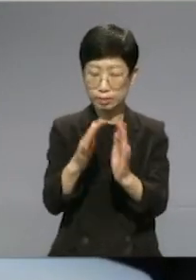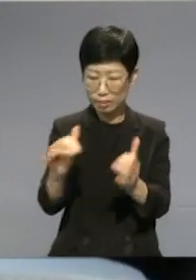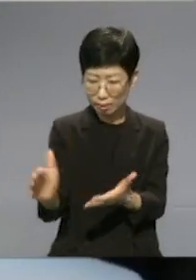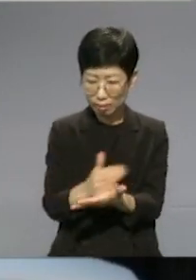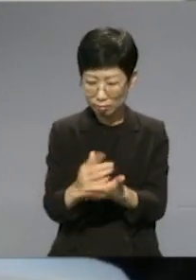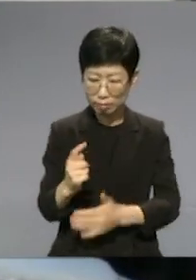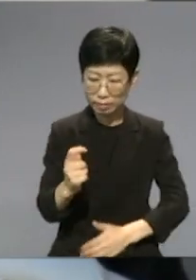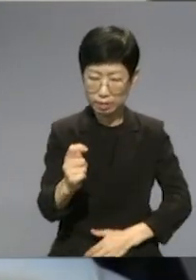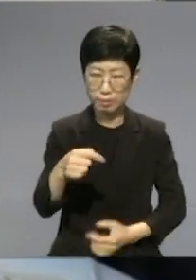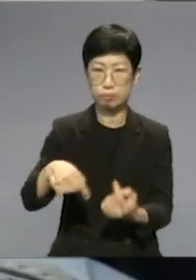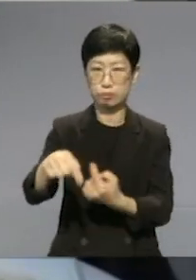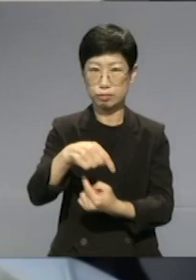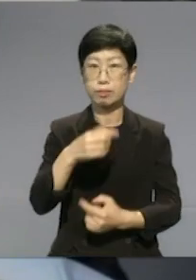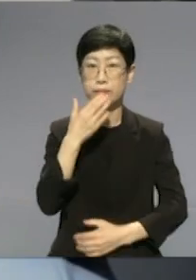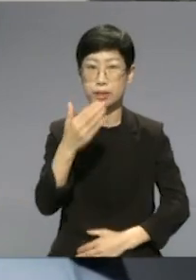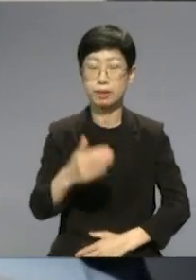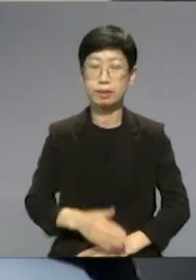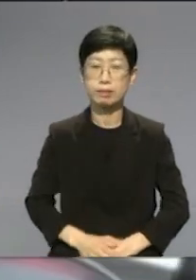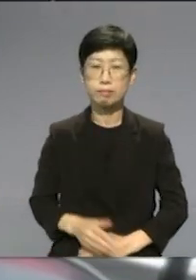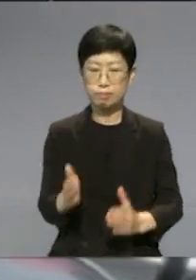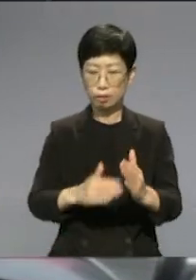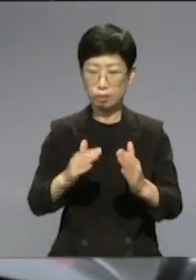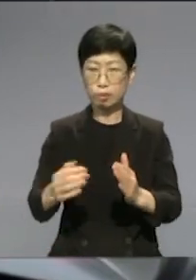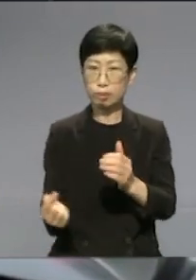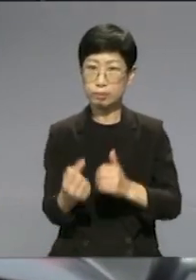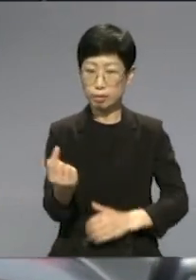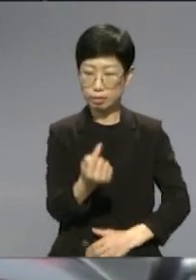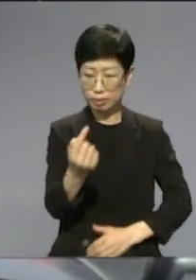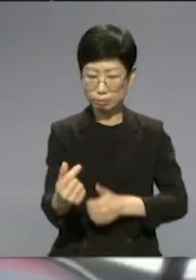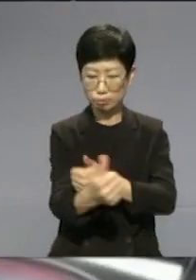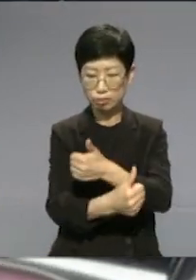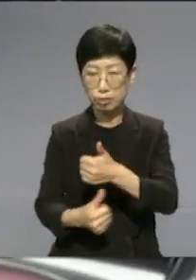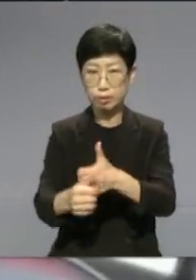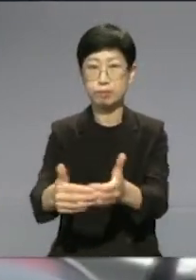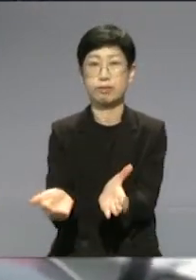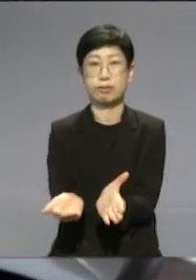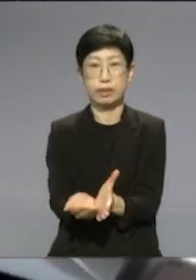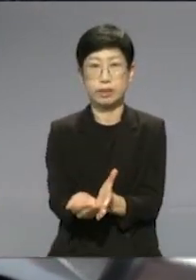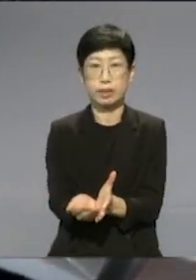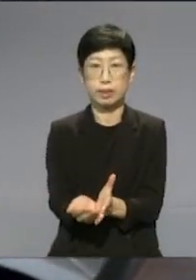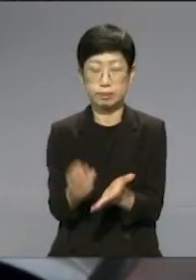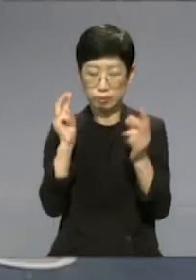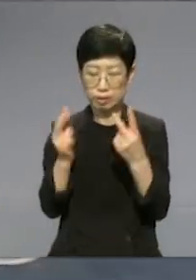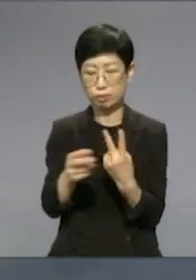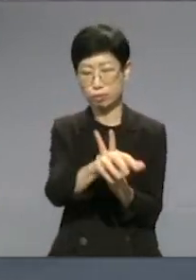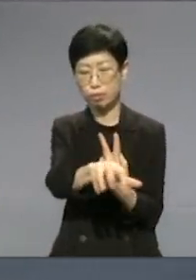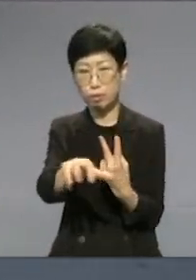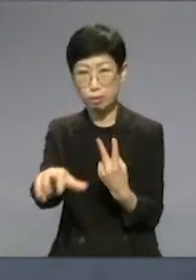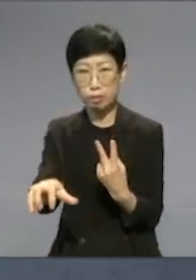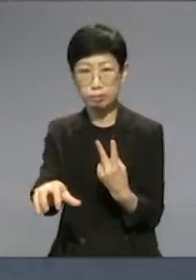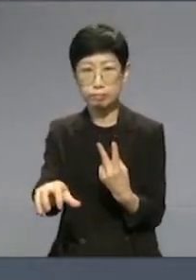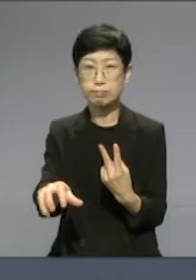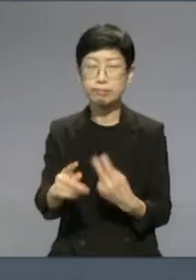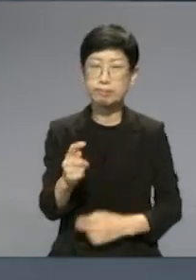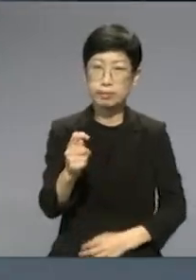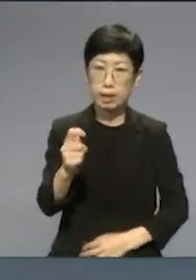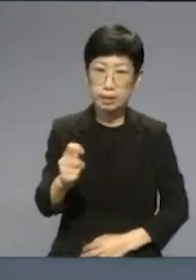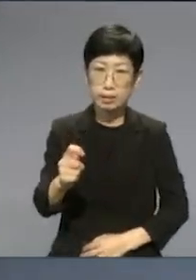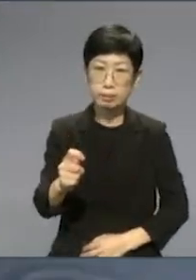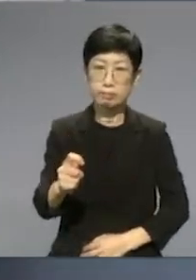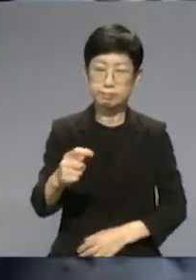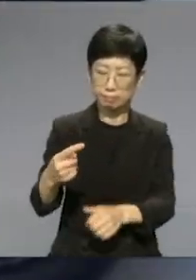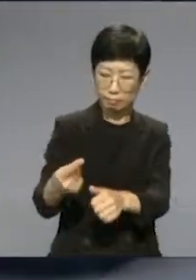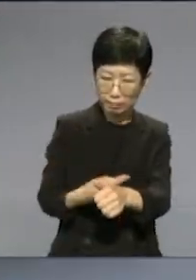운행할 수 있게 됐습니다 캘리포니아주 공공요금위원회는 샌프란시스코에서 두 회사의 무인 상업용 승객 서비스를